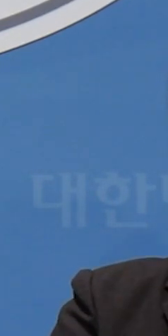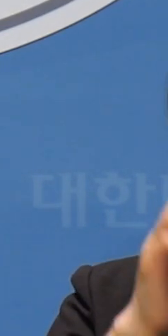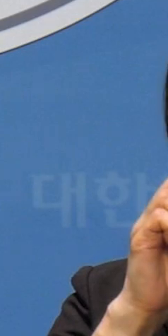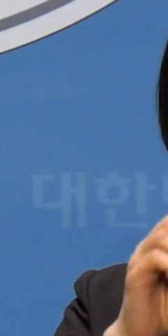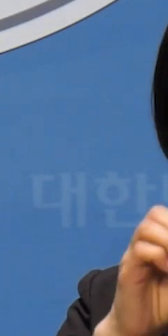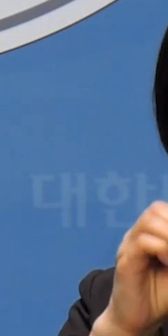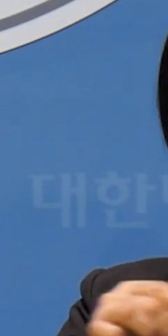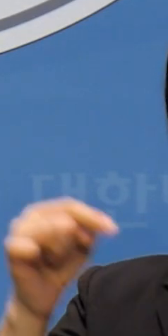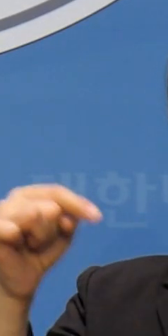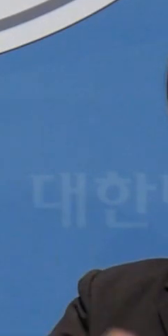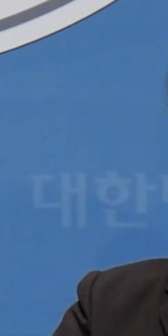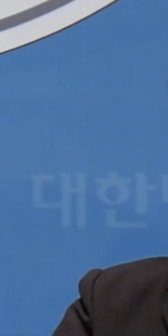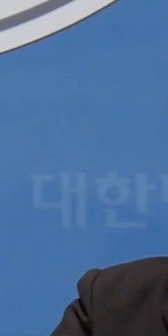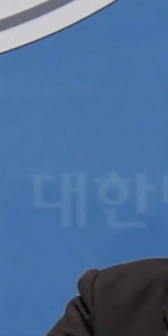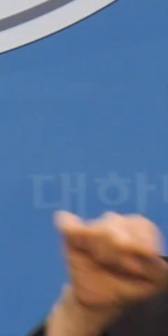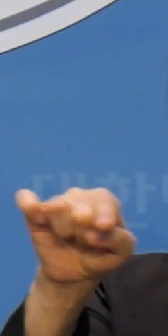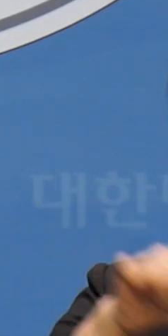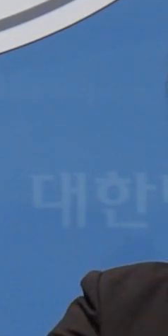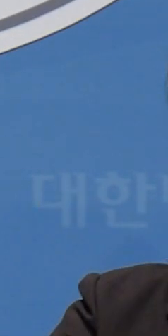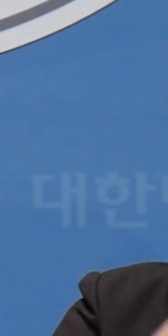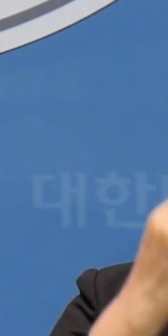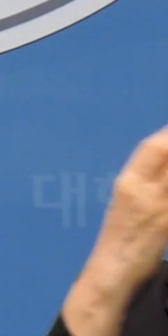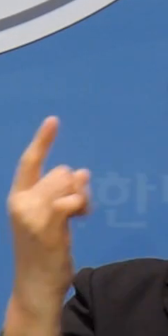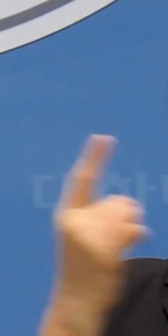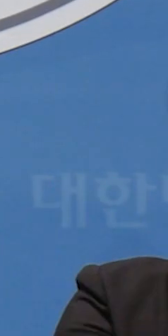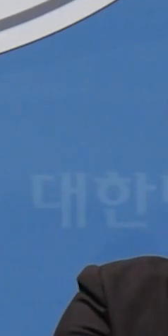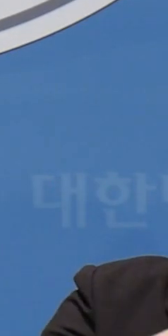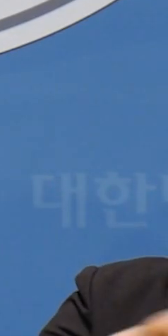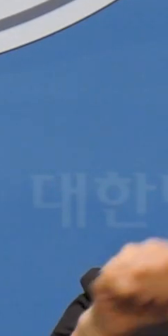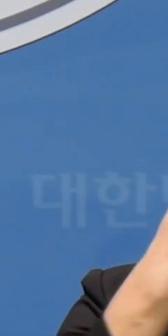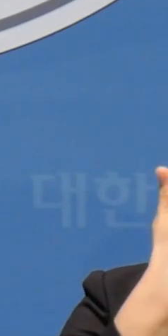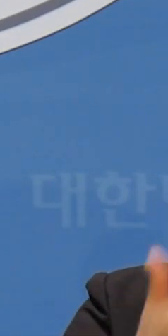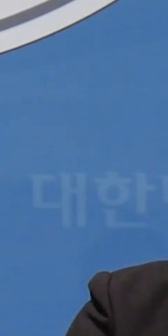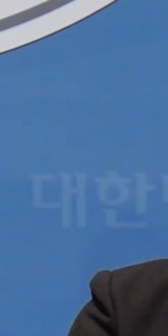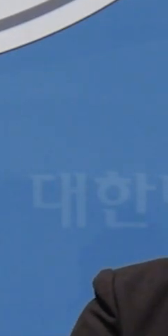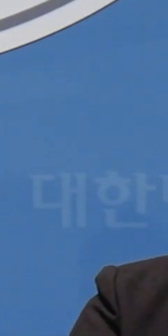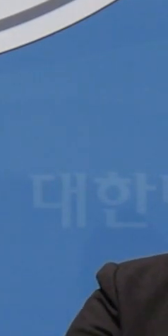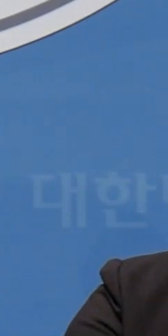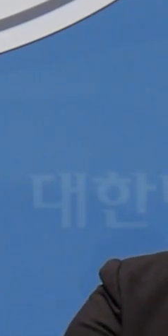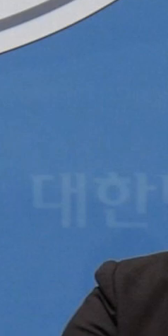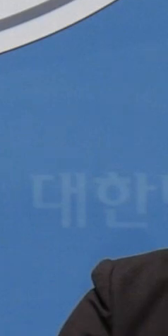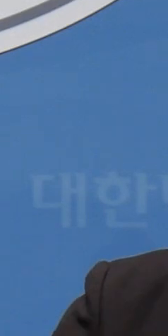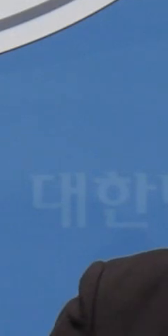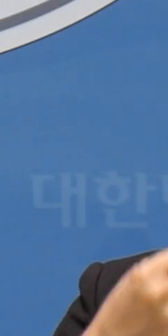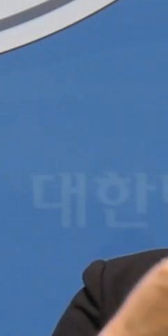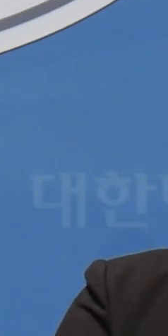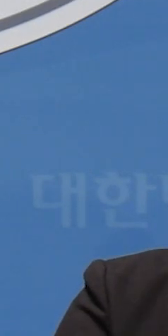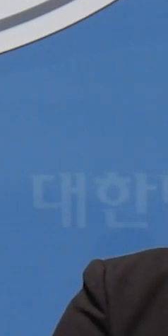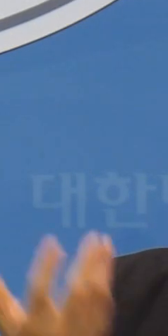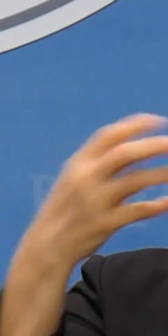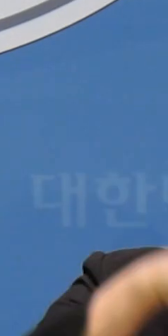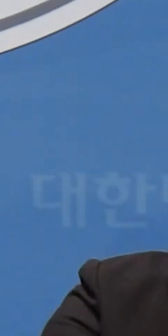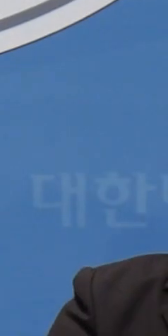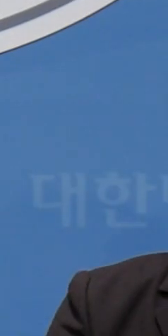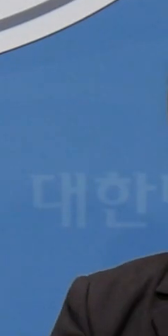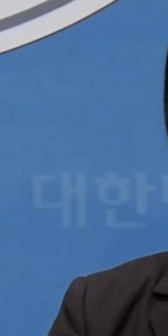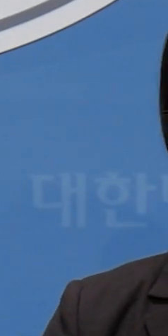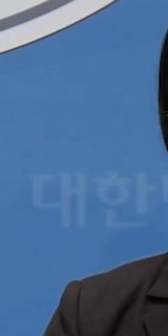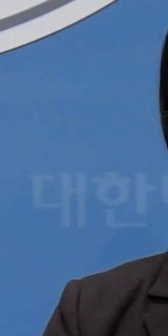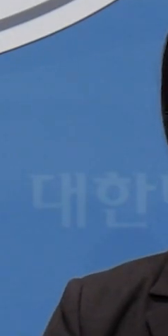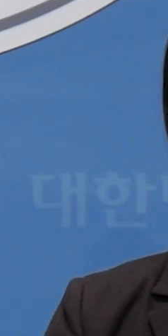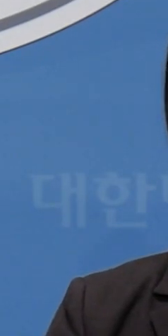대화와 타협의 정치, 혁신의 정치를 하겠다는 저의 결기가 담겼습니다.